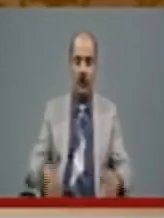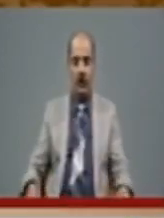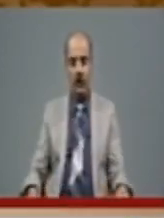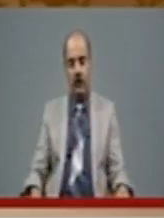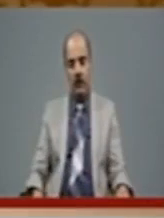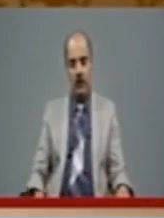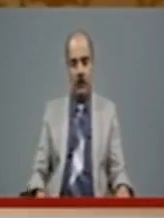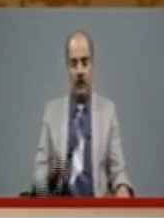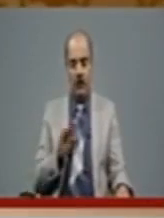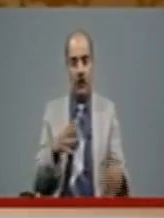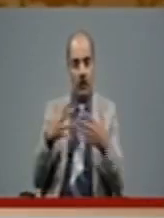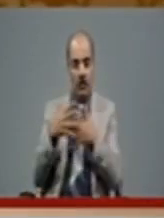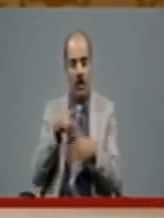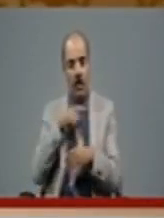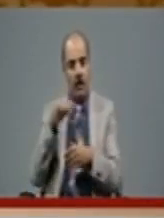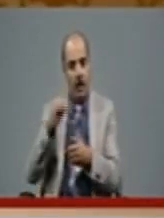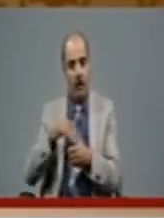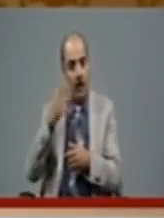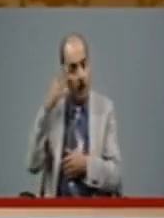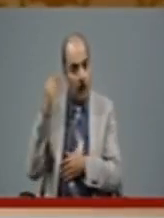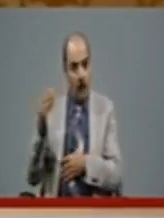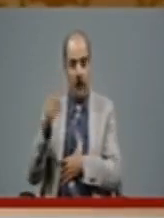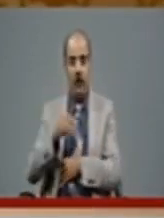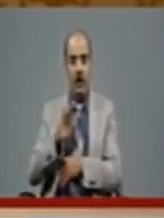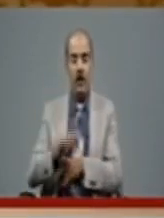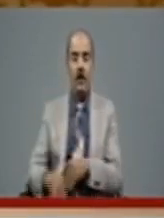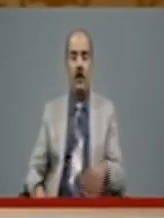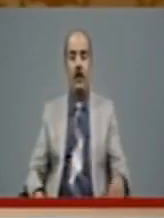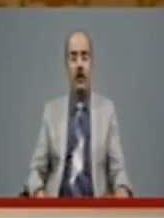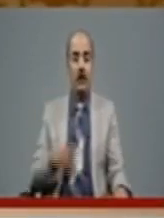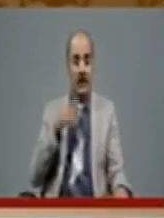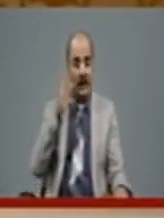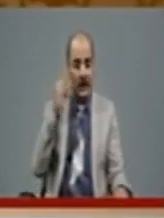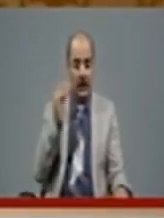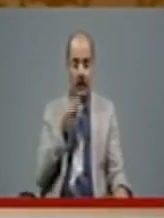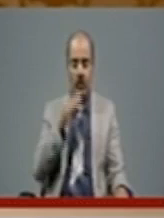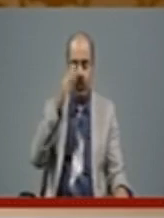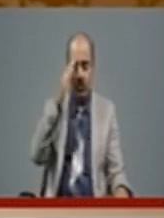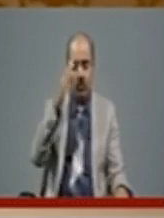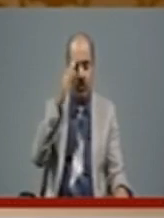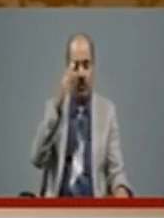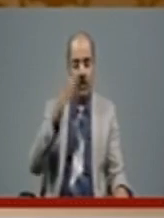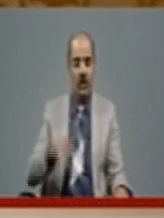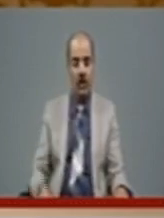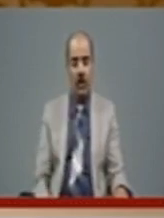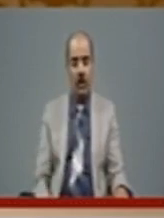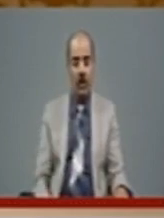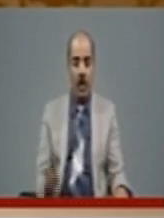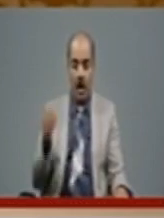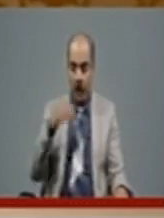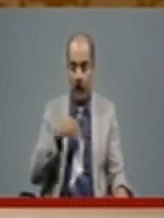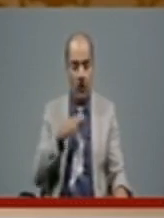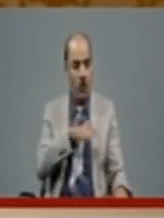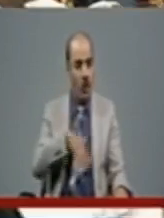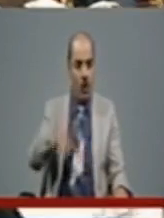بدعم الشركات اللي ممكن تقوم بهذا الموضوع. وكعادتها فإن مصر دائما ما تساعد وتدعم وتقدم كل